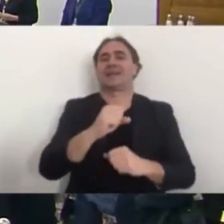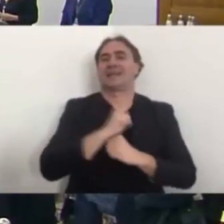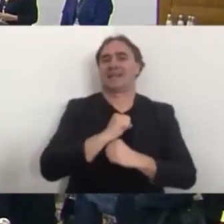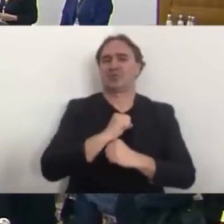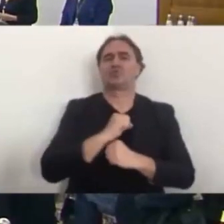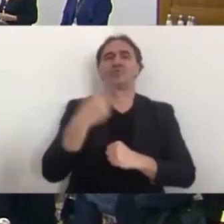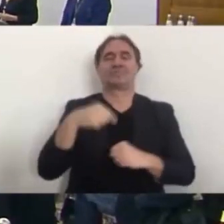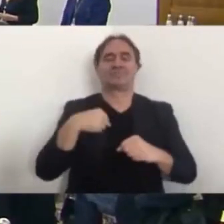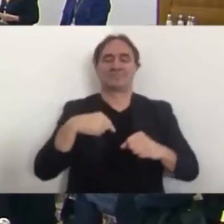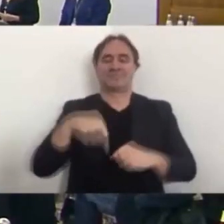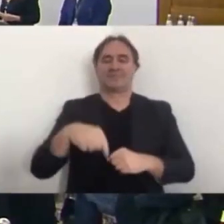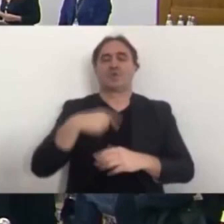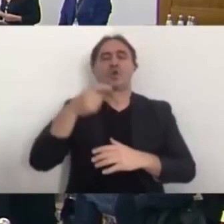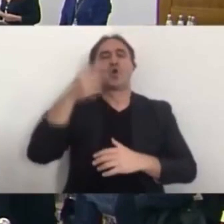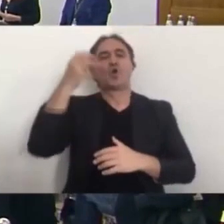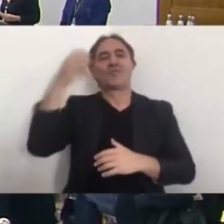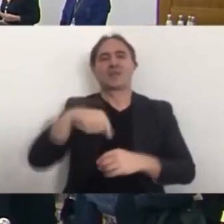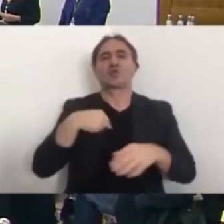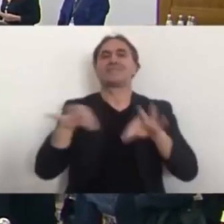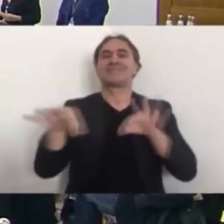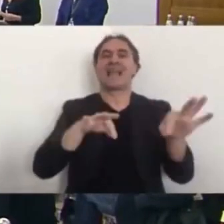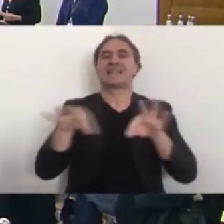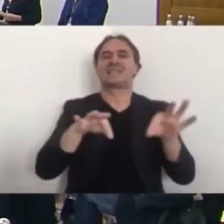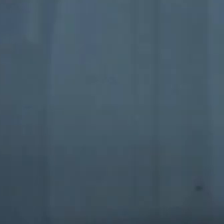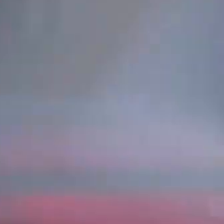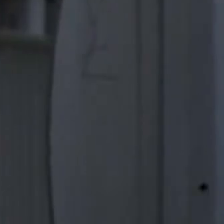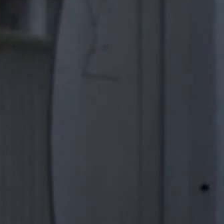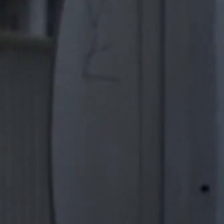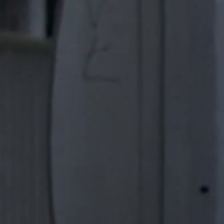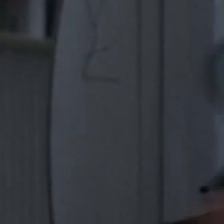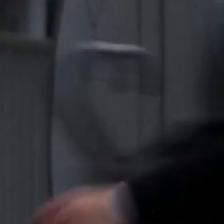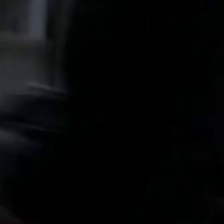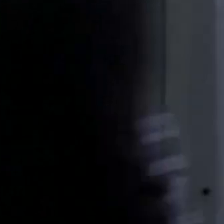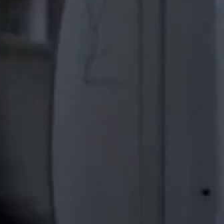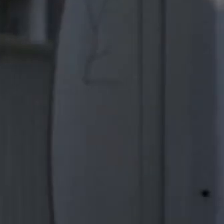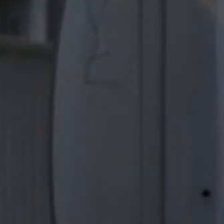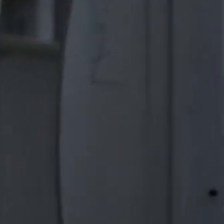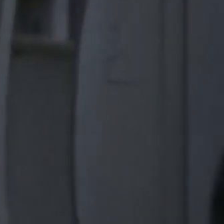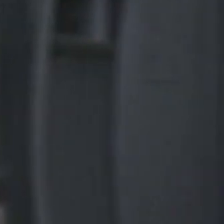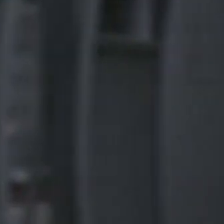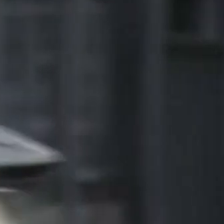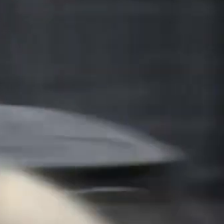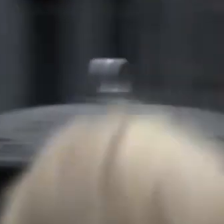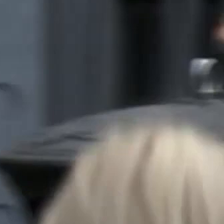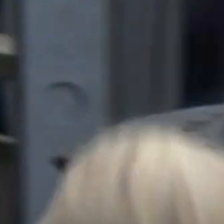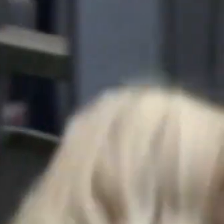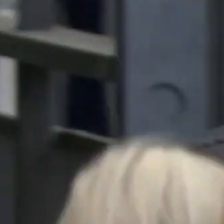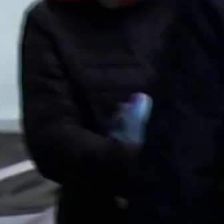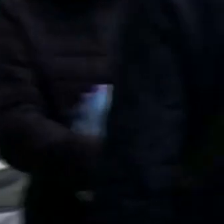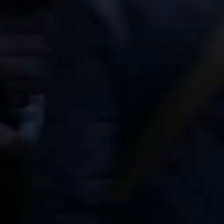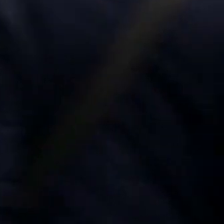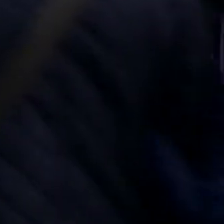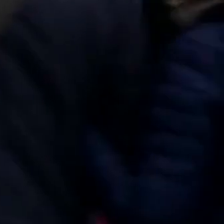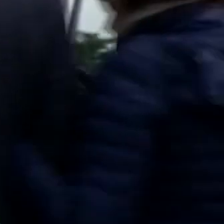è parlato di curva in crescita, regioni a rischio e allarme europeo. Nell'ultima settimana l'incidenza del virus è cresciuta. Dopo